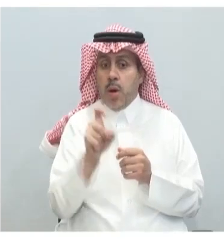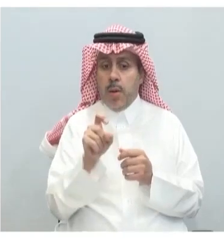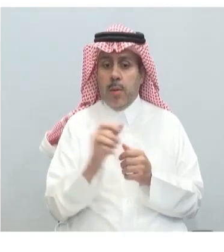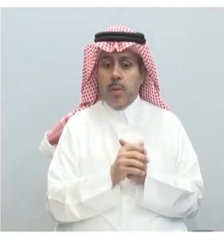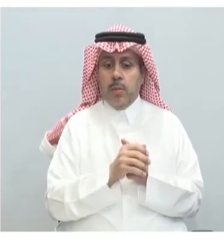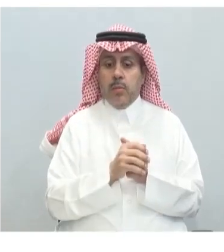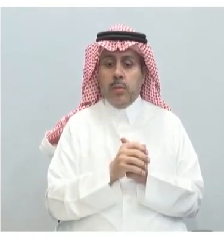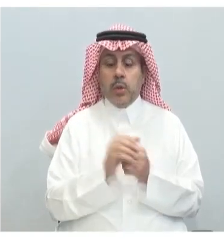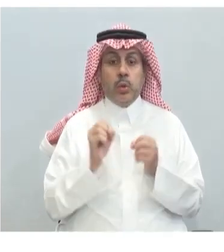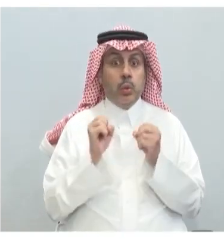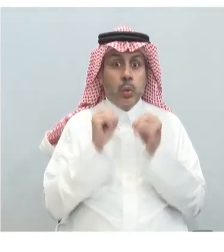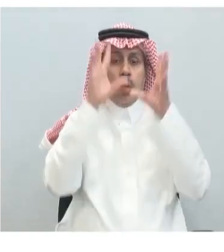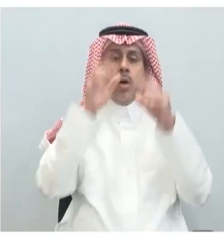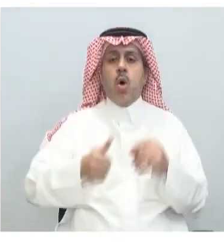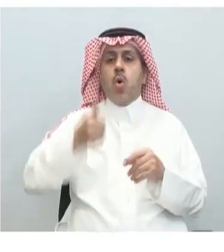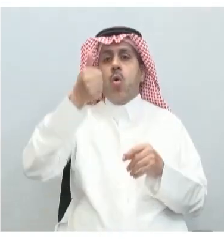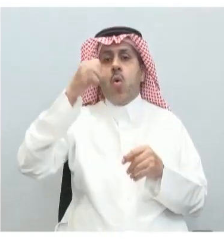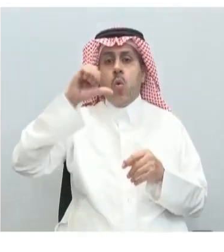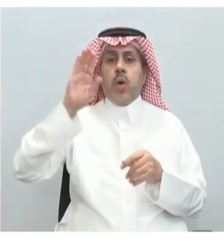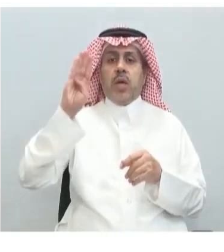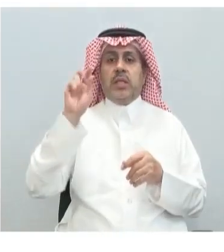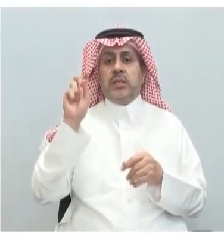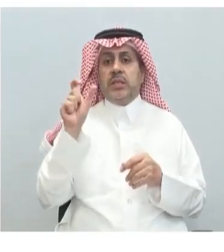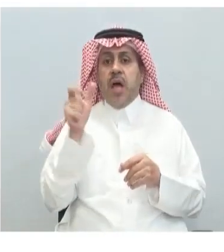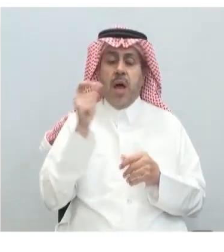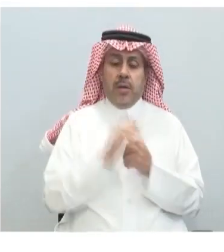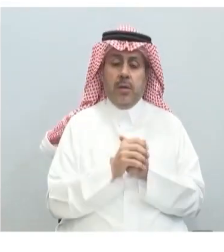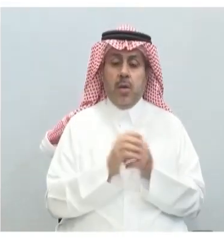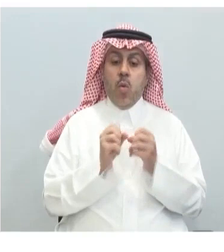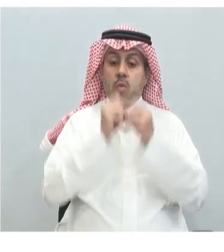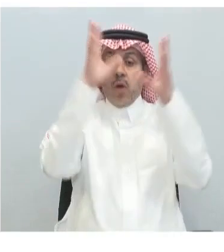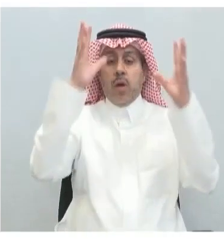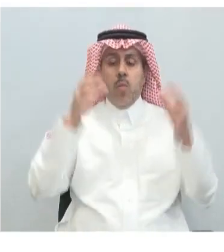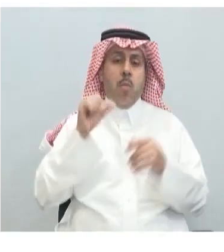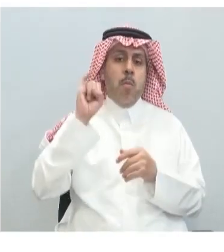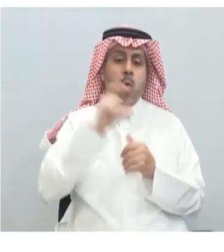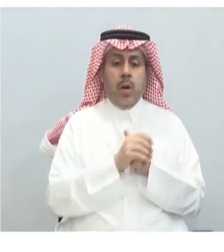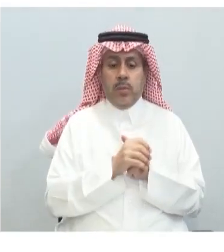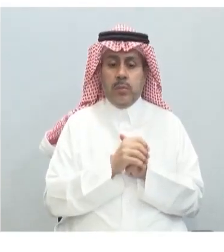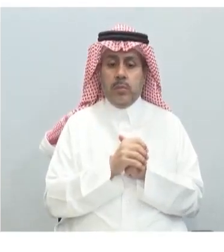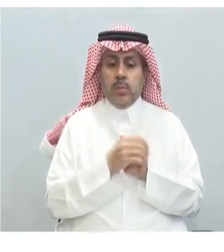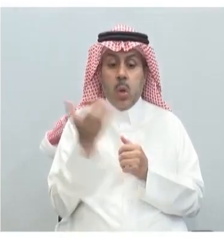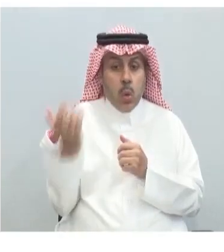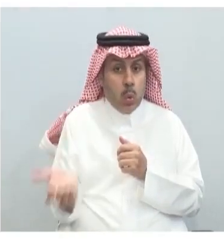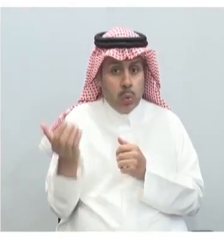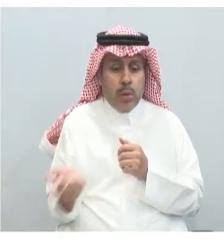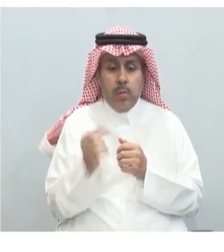يطلق الاوكتان طاقه اكثر لكل مول طبعا لان القيمه له اكثر الكتله الموليه للايثانول هي